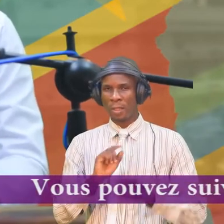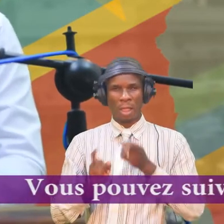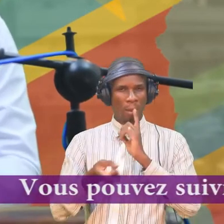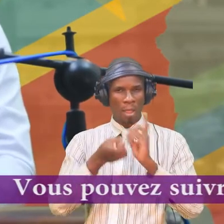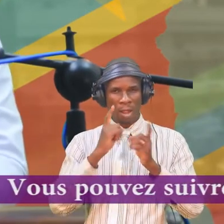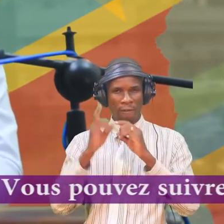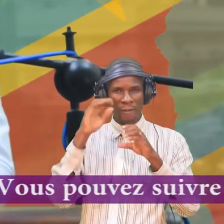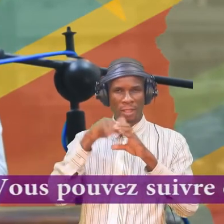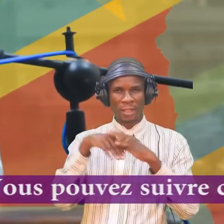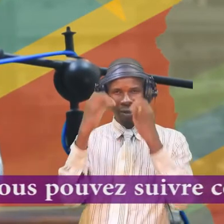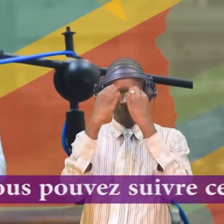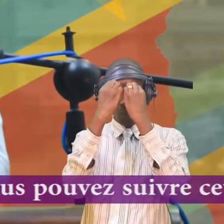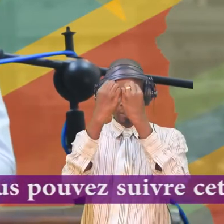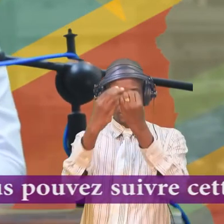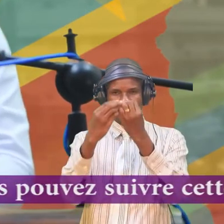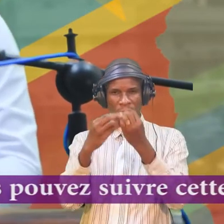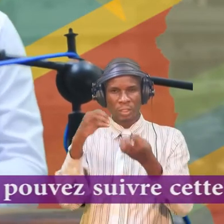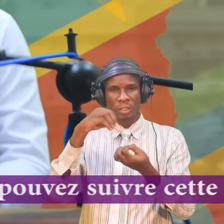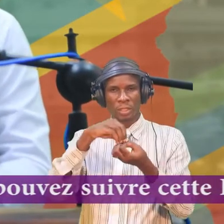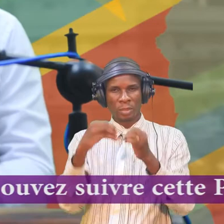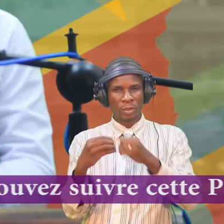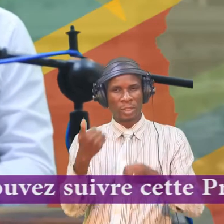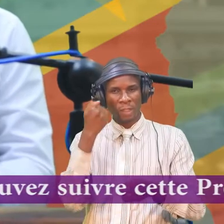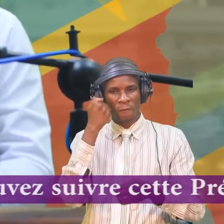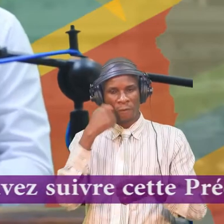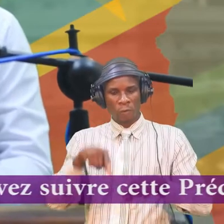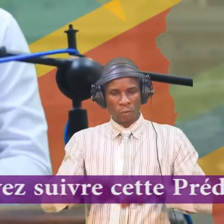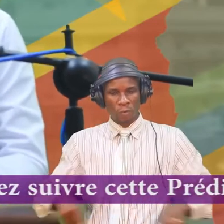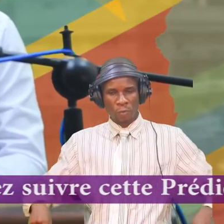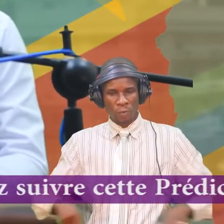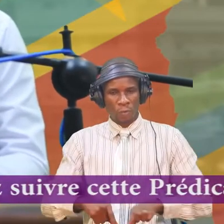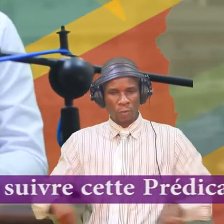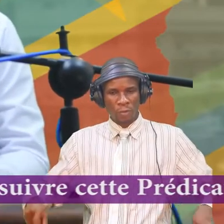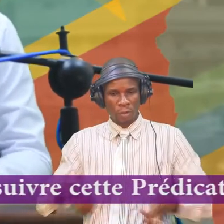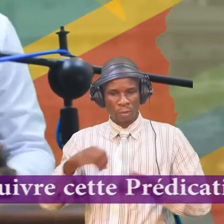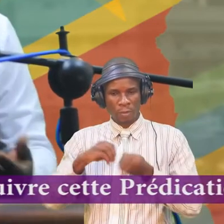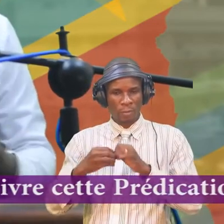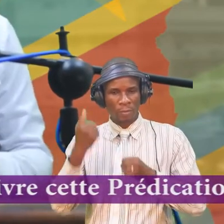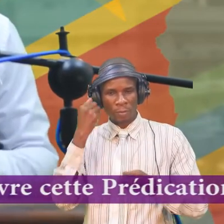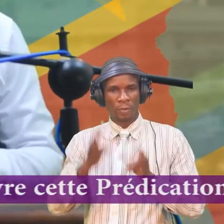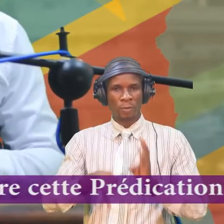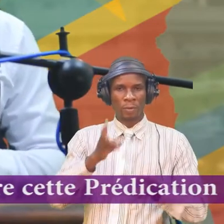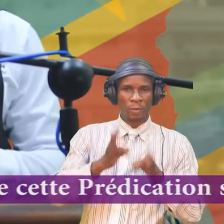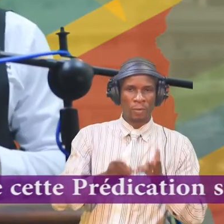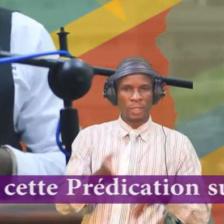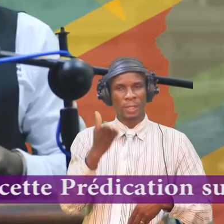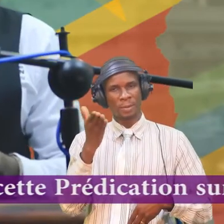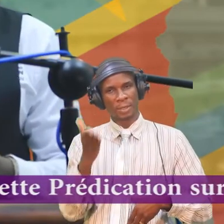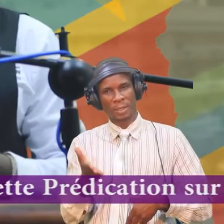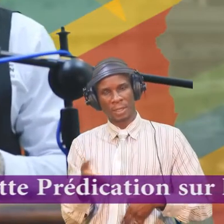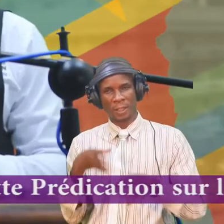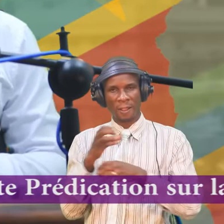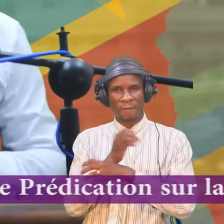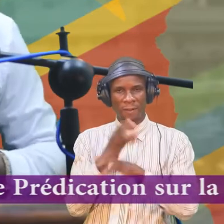lako halipati jibu leo usife moyo, tutakujali sababu kuna njia nyingine ya kujibu